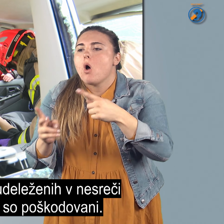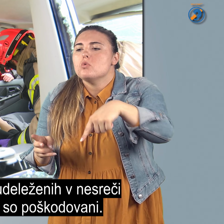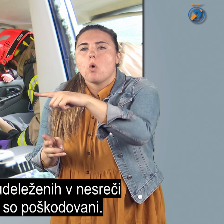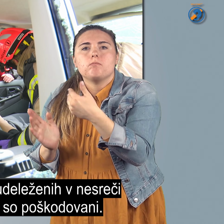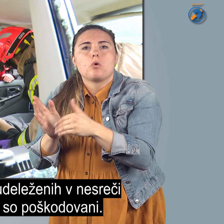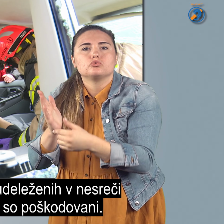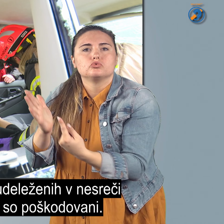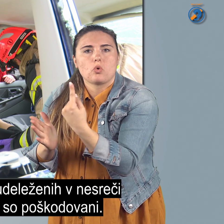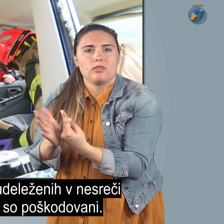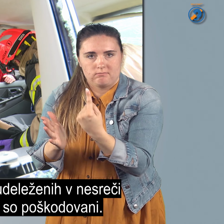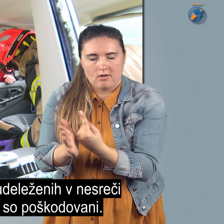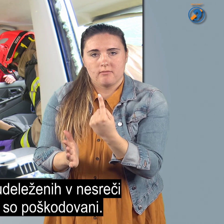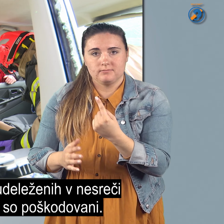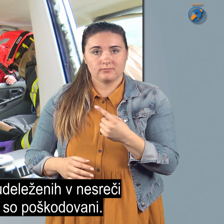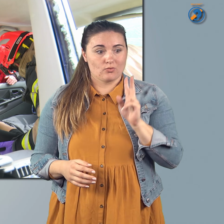poškodovani.